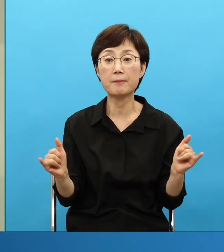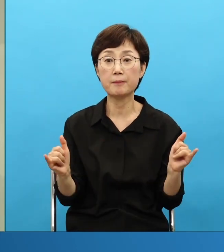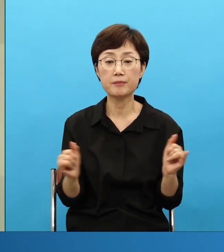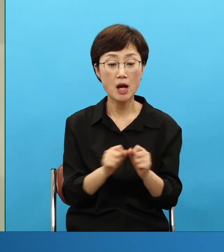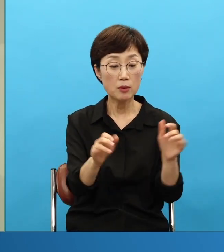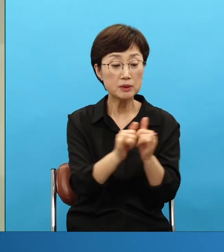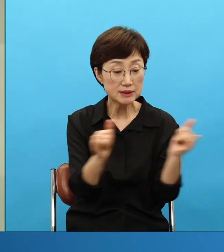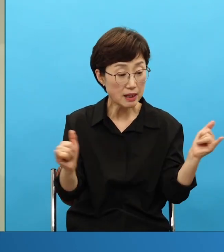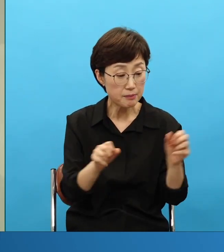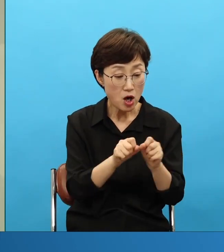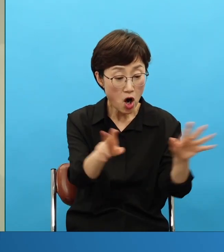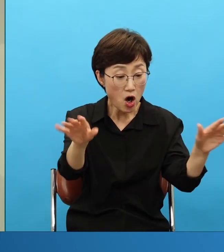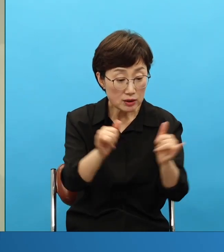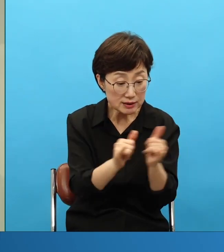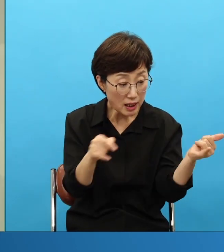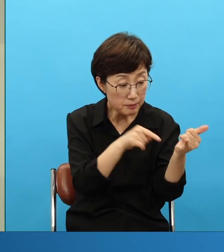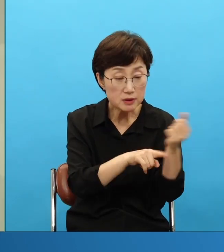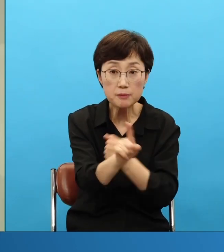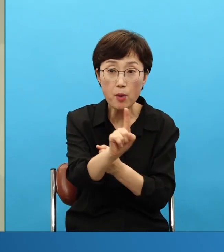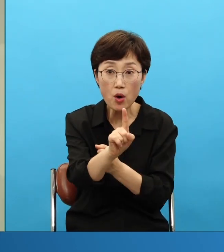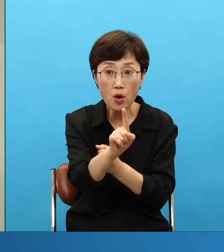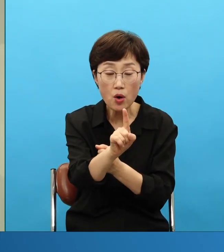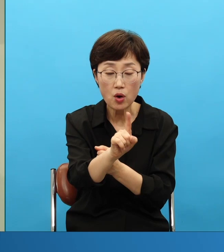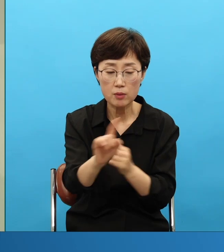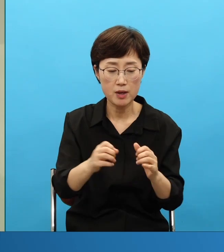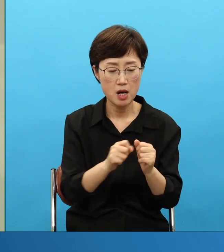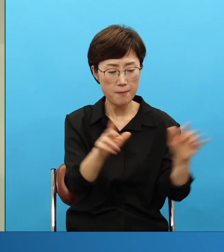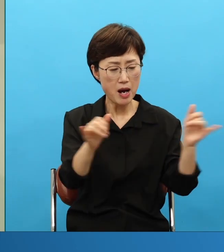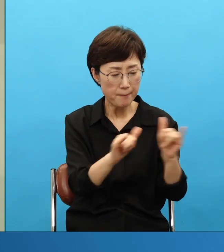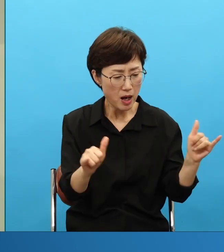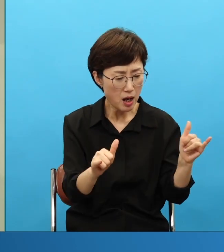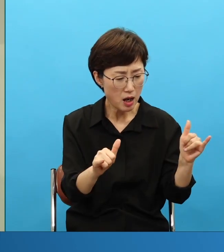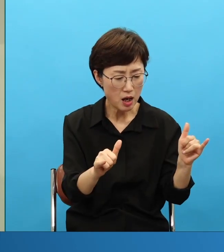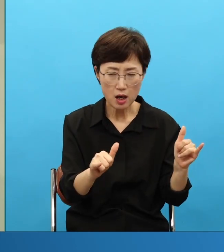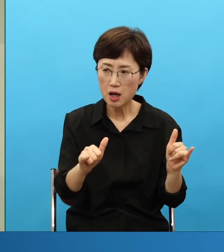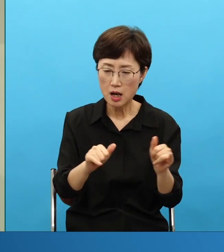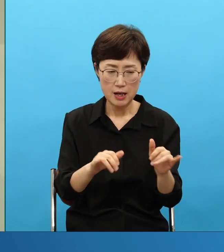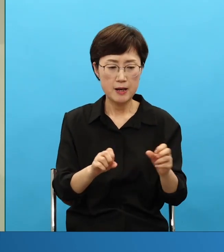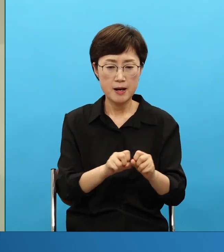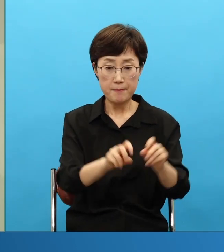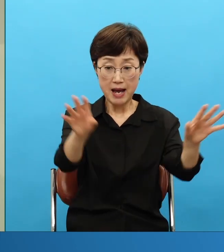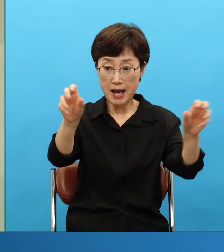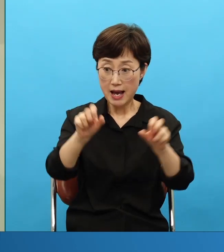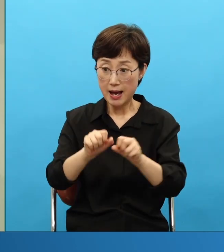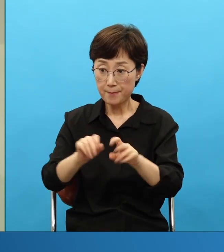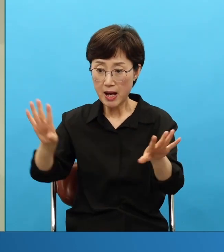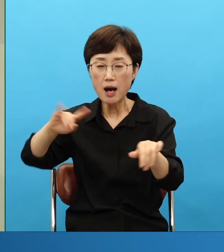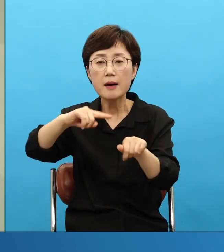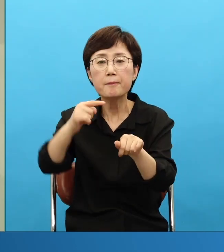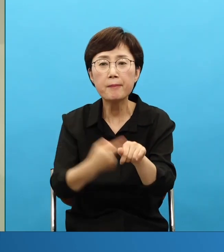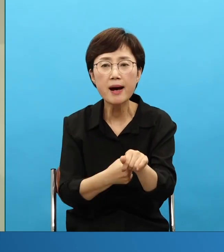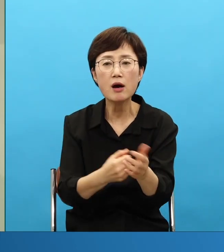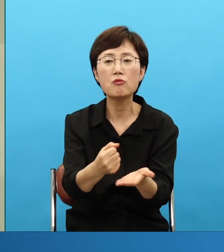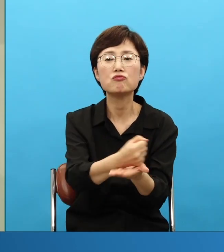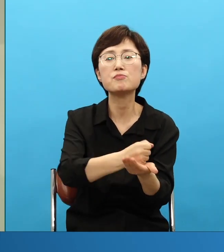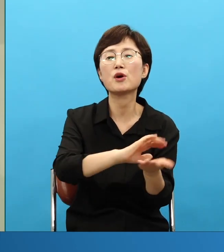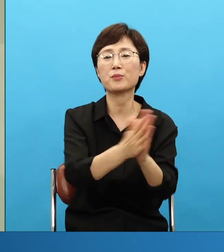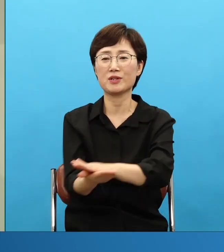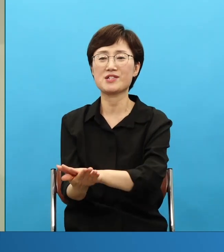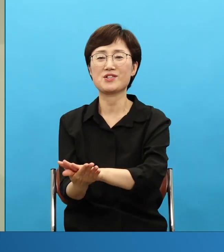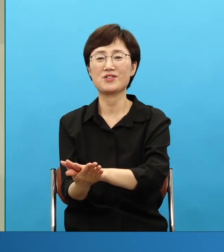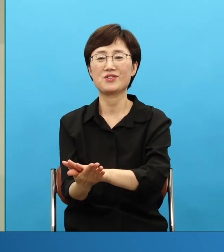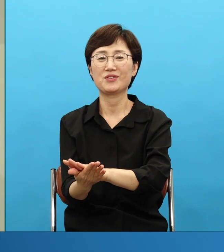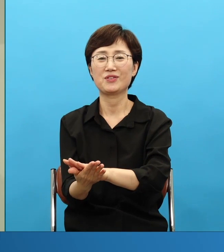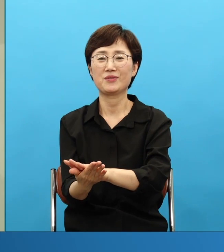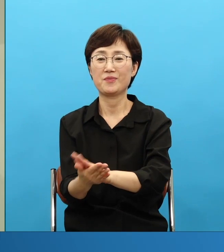바꾸는 모임이었습니다. That it was a meeting that completely changed their fate. 운명을 바꾸는 망대를 세우라 이 And so 말이에요. raise the partisan 그렇죠? that changes your fate. 내